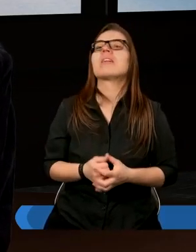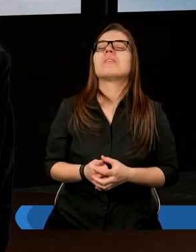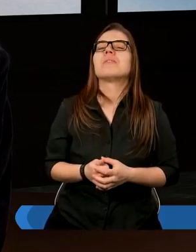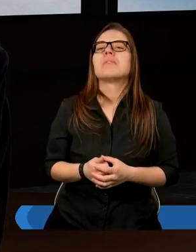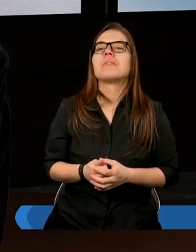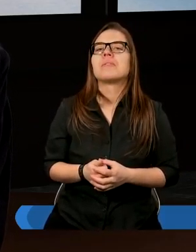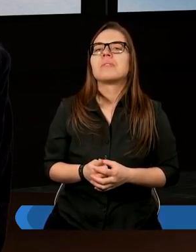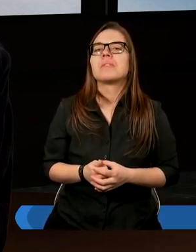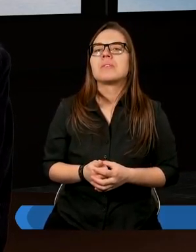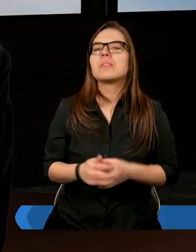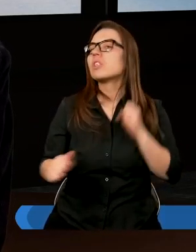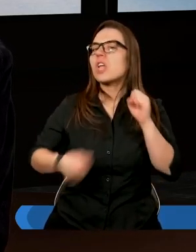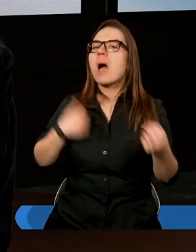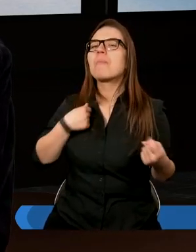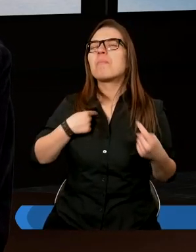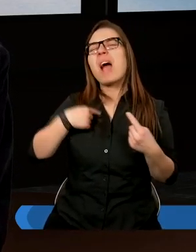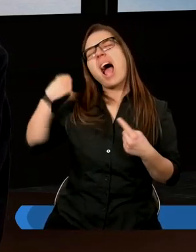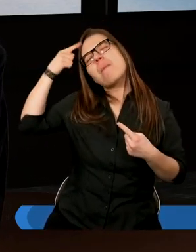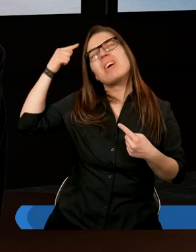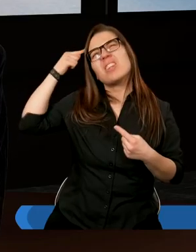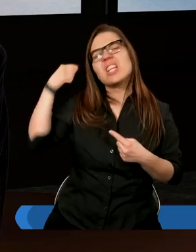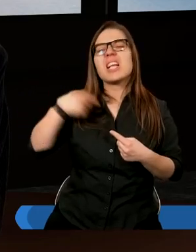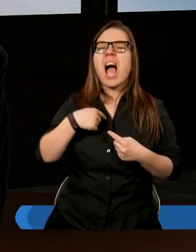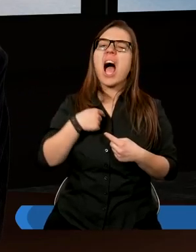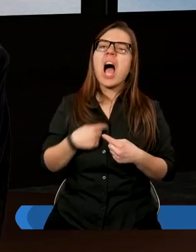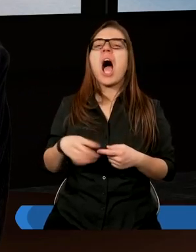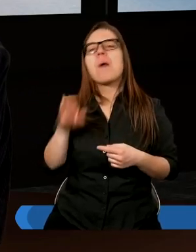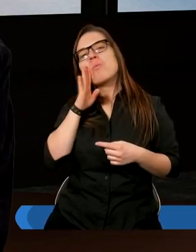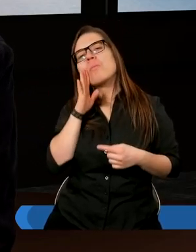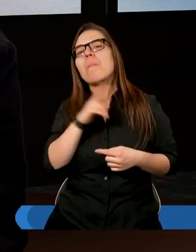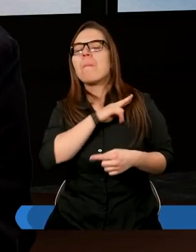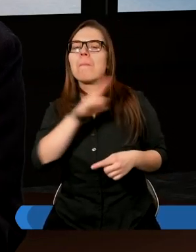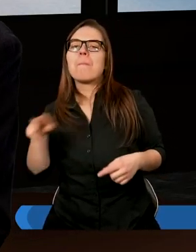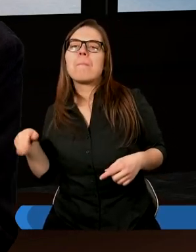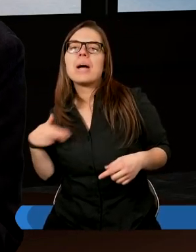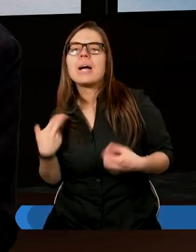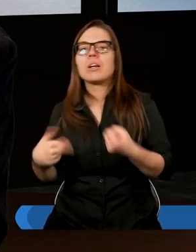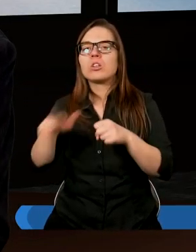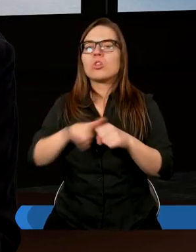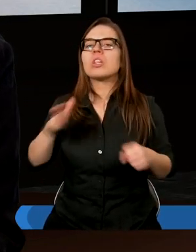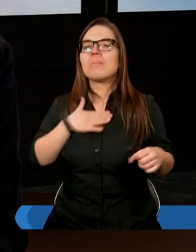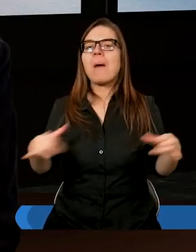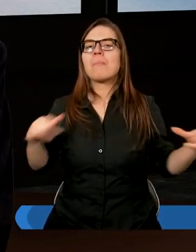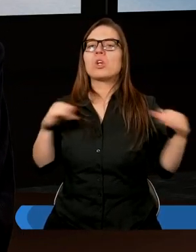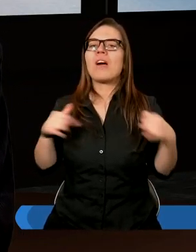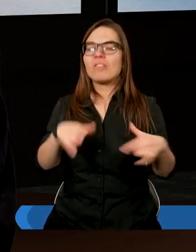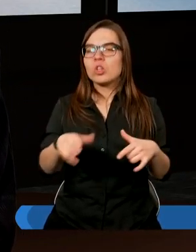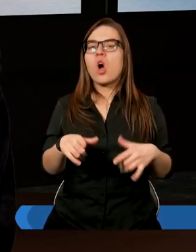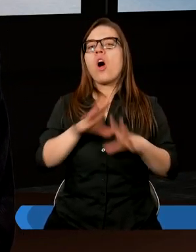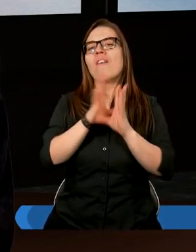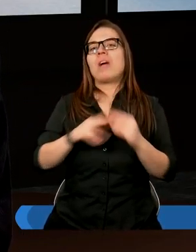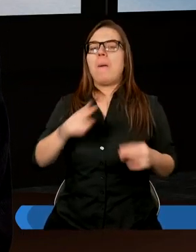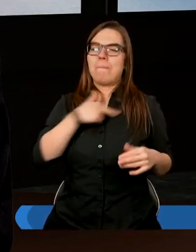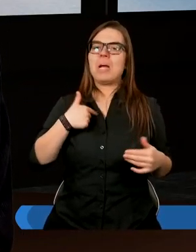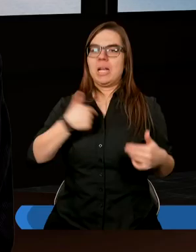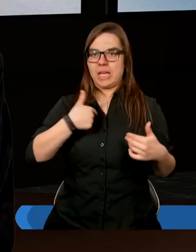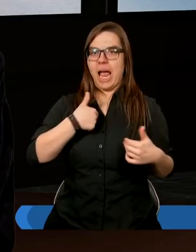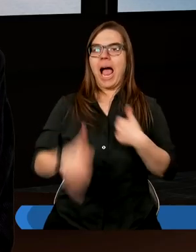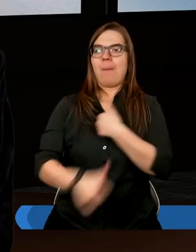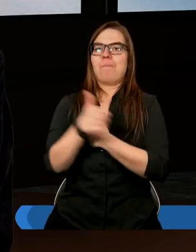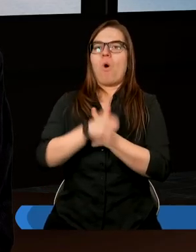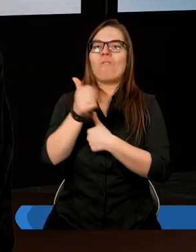nie myśleli że my którzy mamy szafować to my spowodujemy